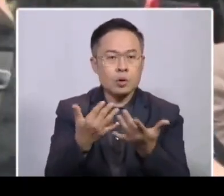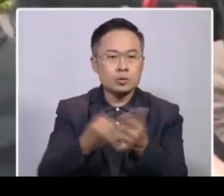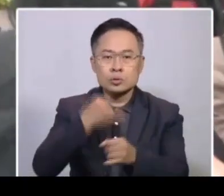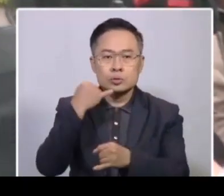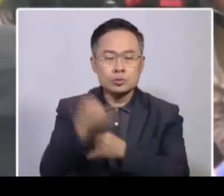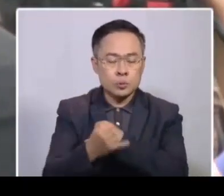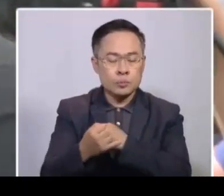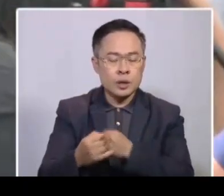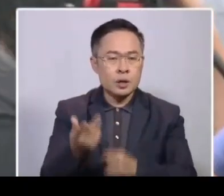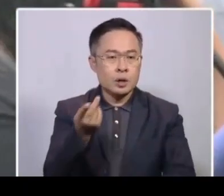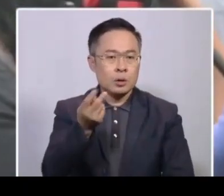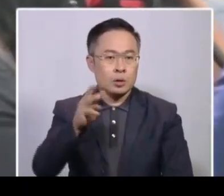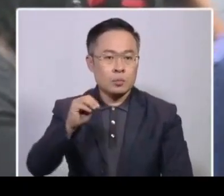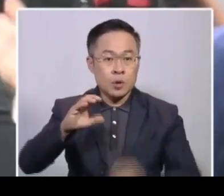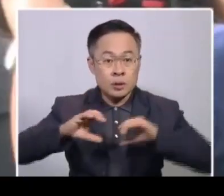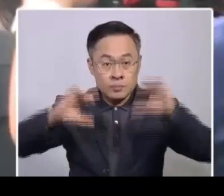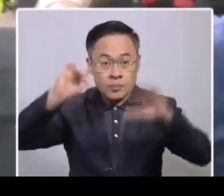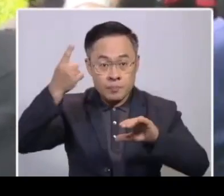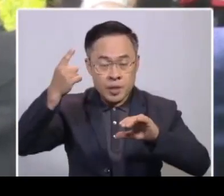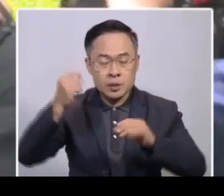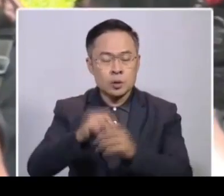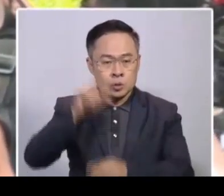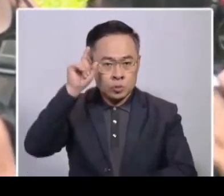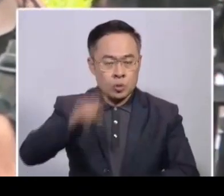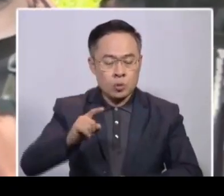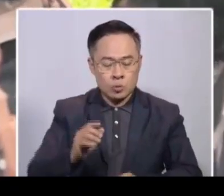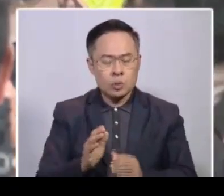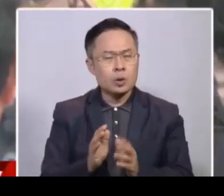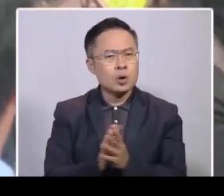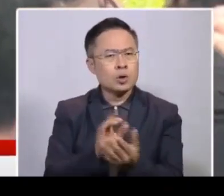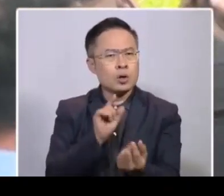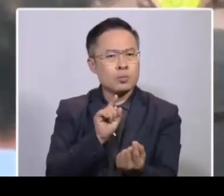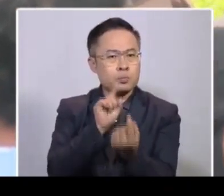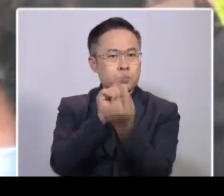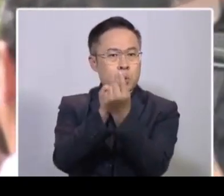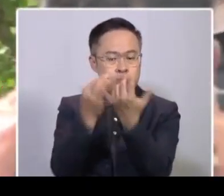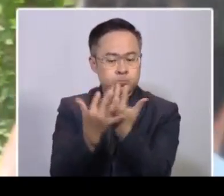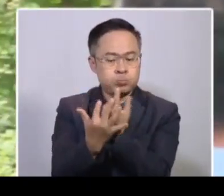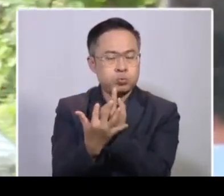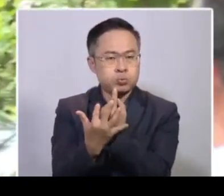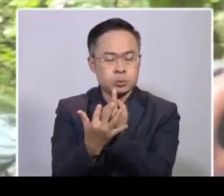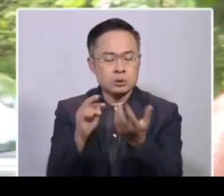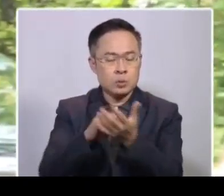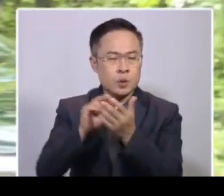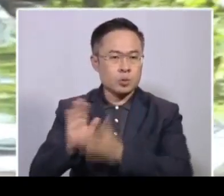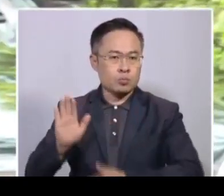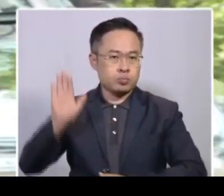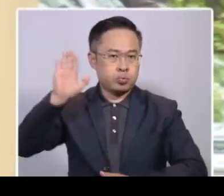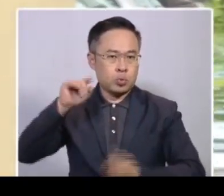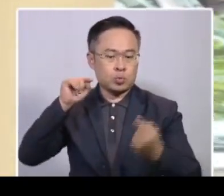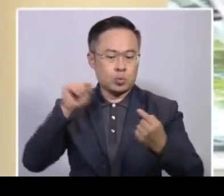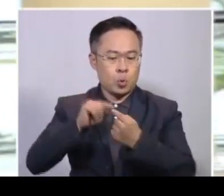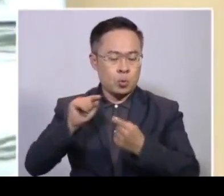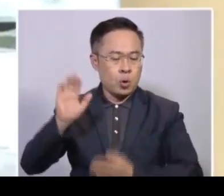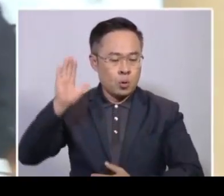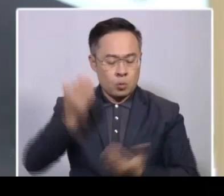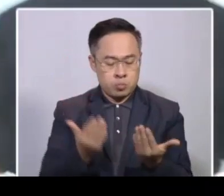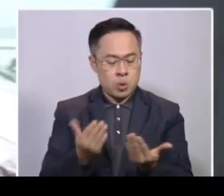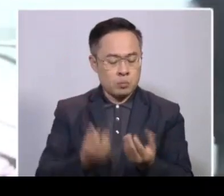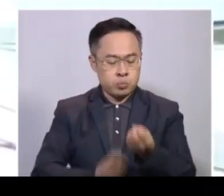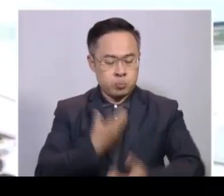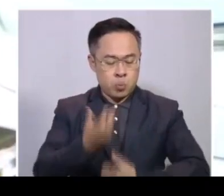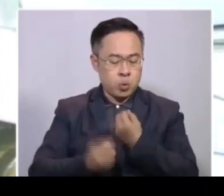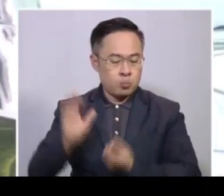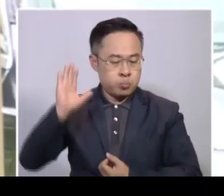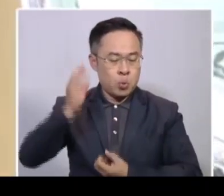นายวิษณุเครืองามรองนายกรัฐมนตรีกล่าวถึงขั้นตอนการโปรดเกล้านายเศรษฐาทวีสินเป็นนายกรัฐมนตรีว่าเป็นเรื่องของทางสภาผู้แทนราษฎ